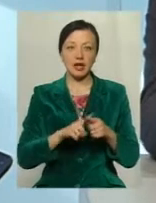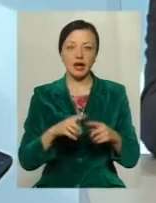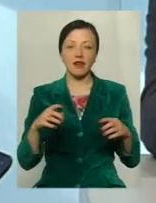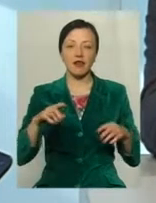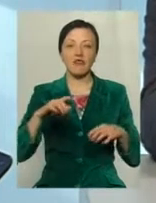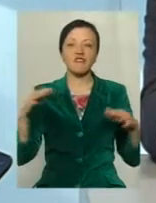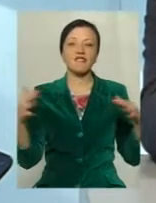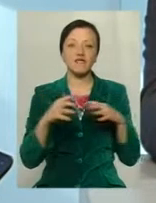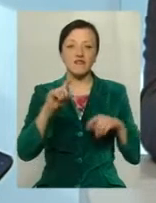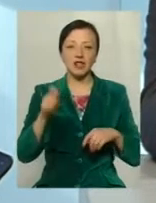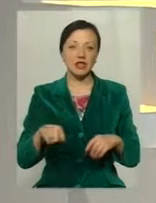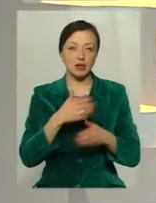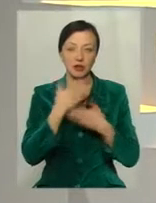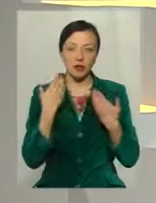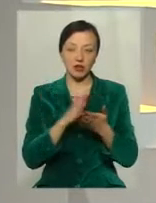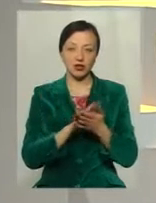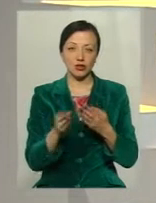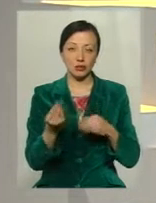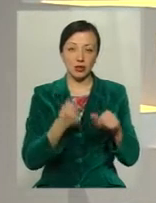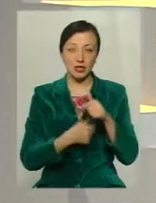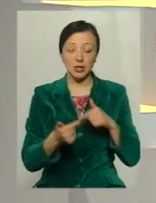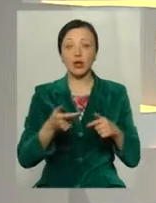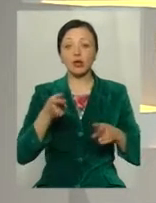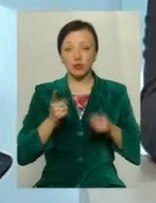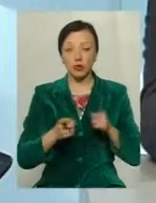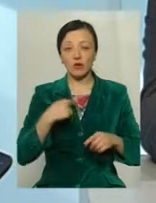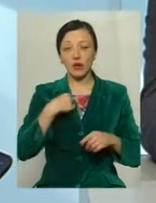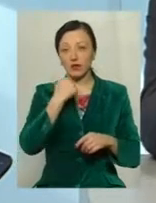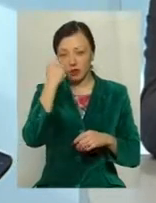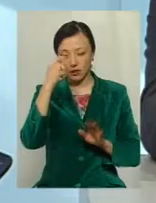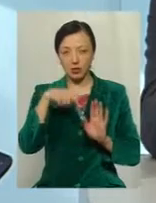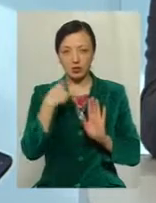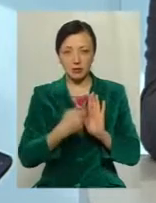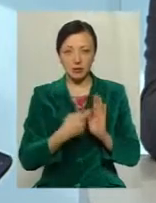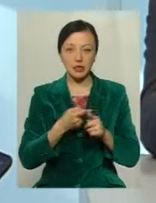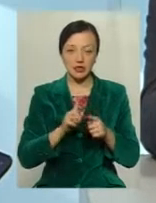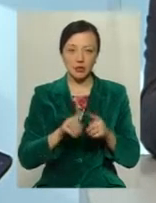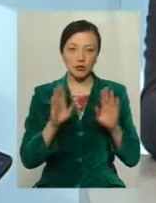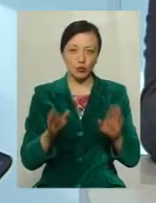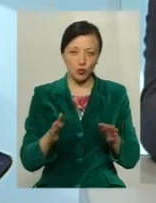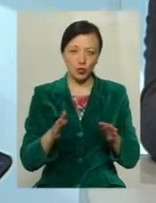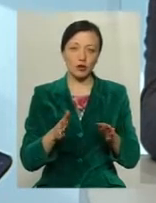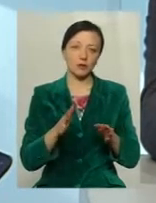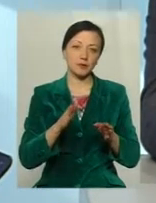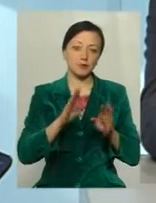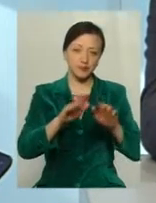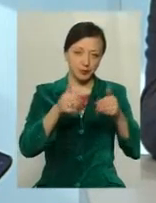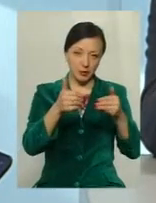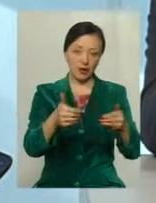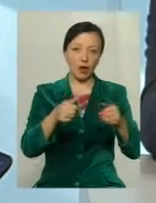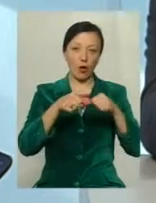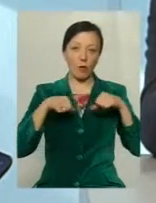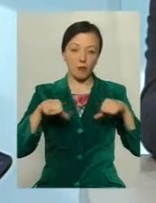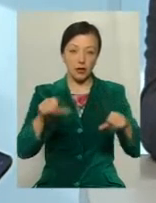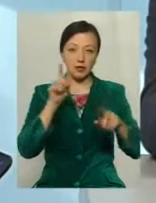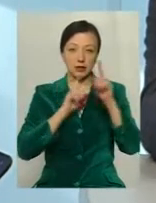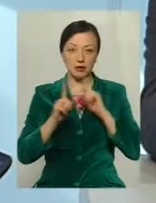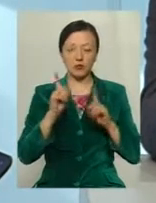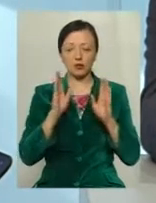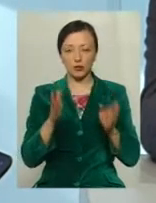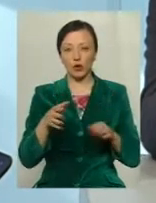допомогти питання. Але це повинно бути пріоритет в цьому. Розумієте, всіх інших. Дуже багато є людей в